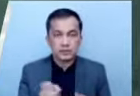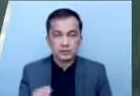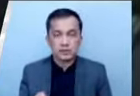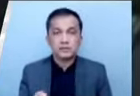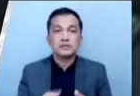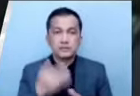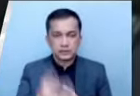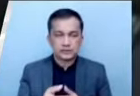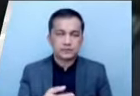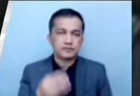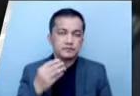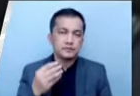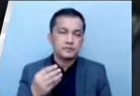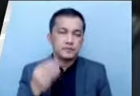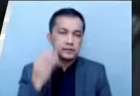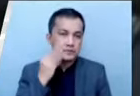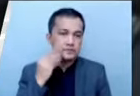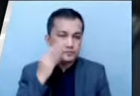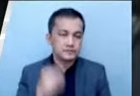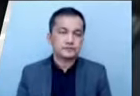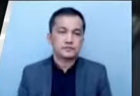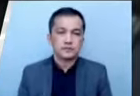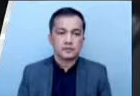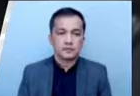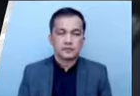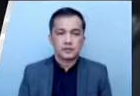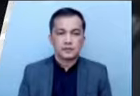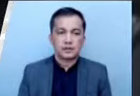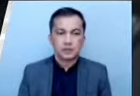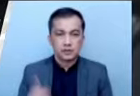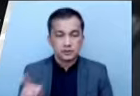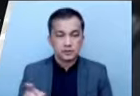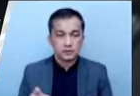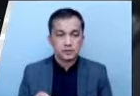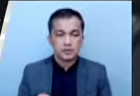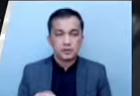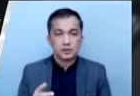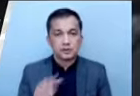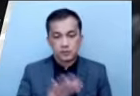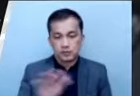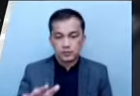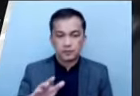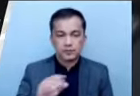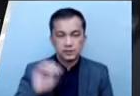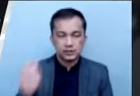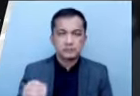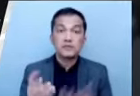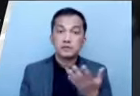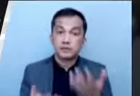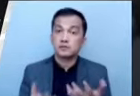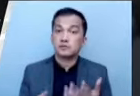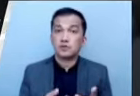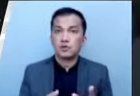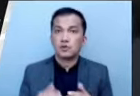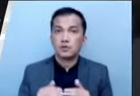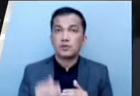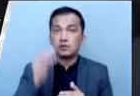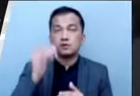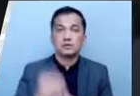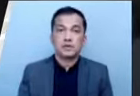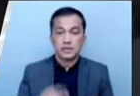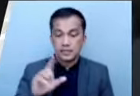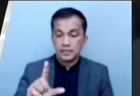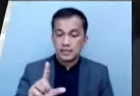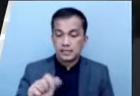mararanasan. Yung pong probability na 55% probability or more that La Nina